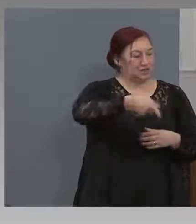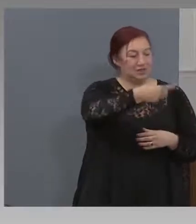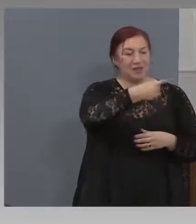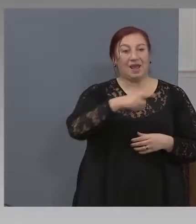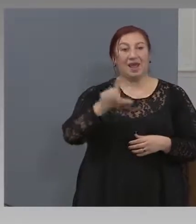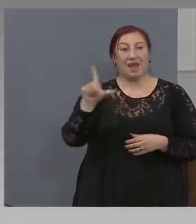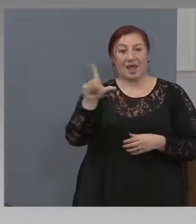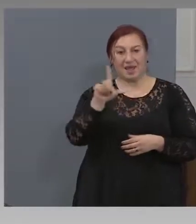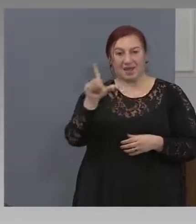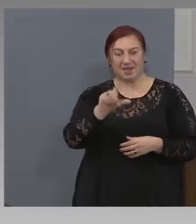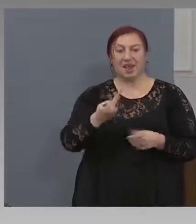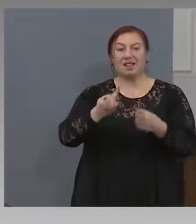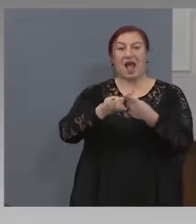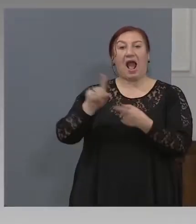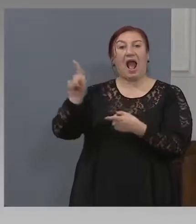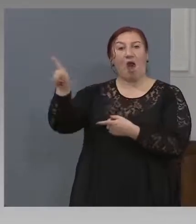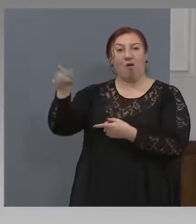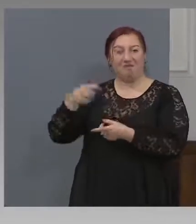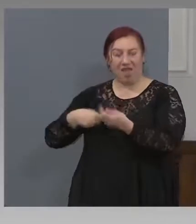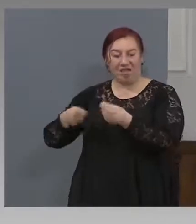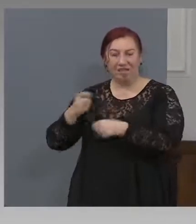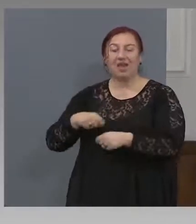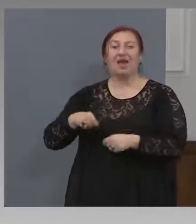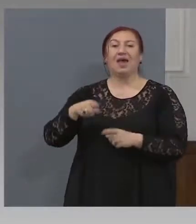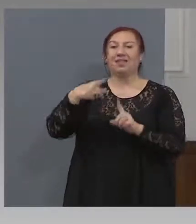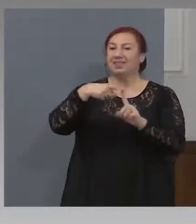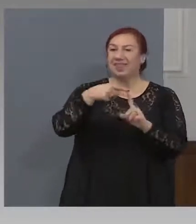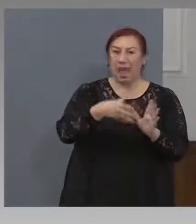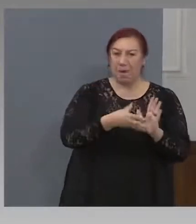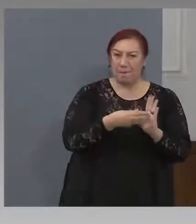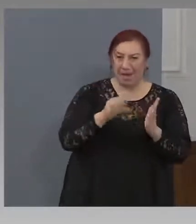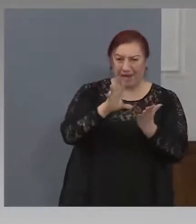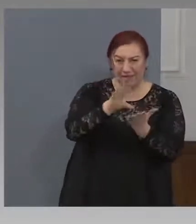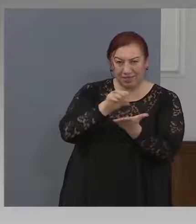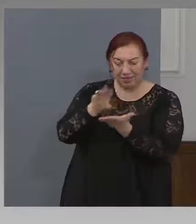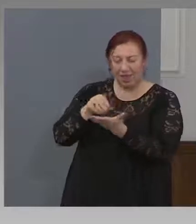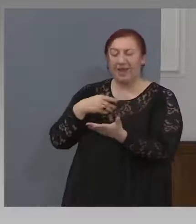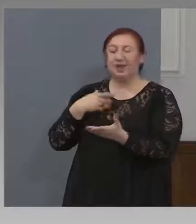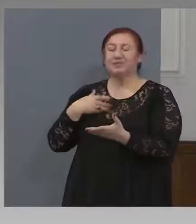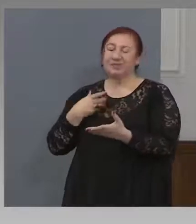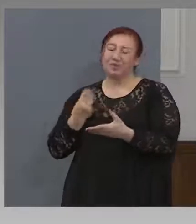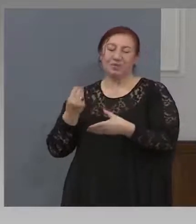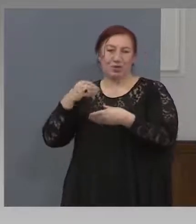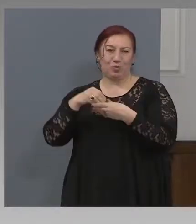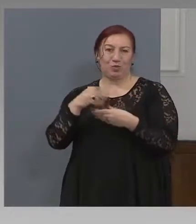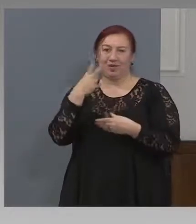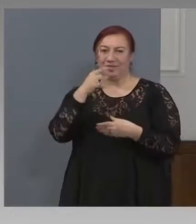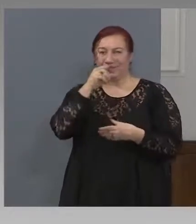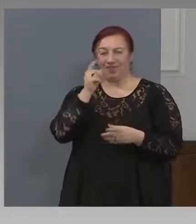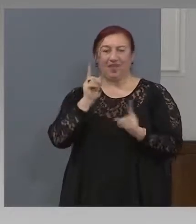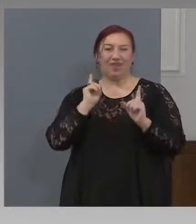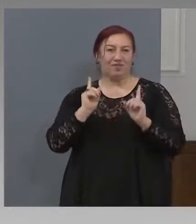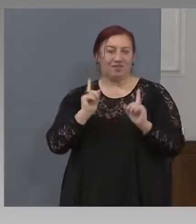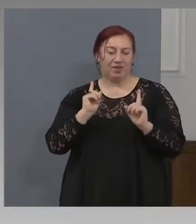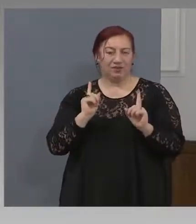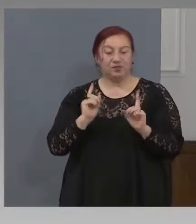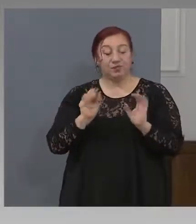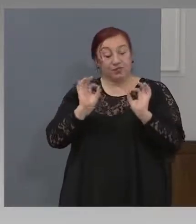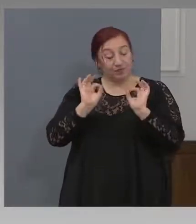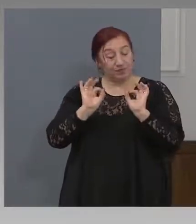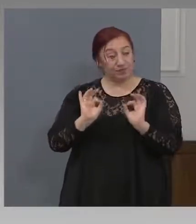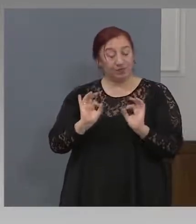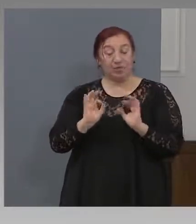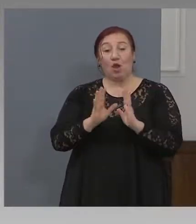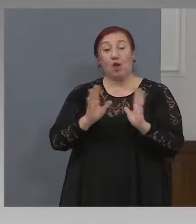други магазини, T-Market. Аз исках да допълня две много важни неща. Наистина, голямата част от